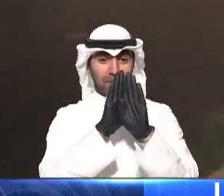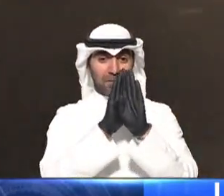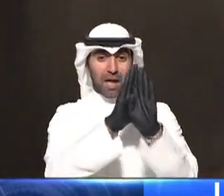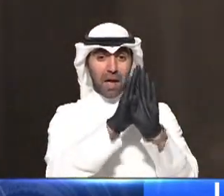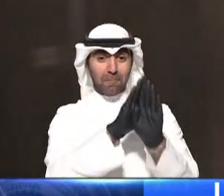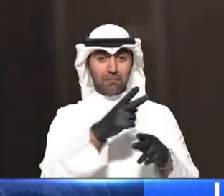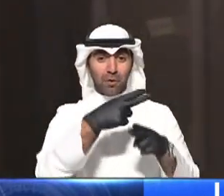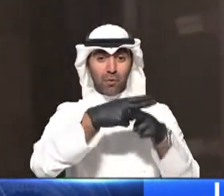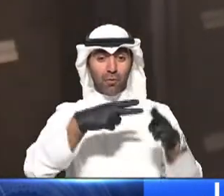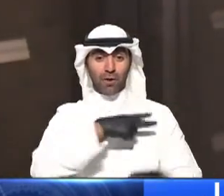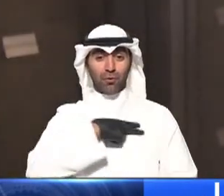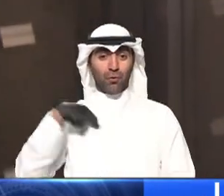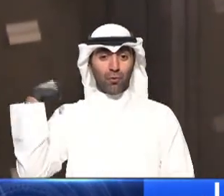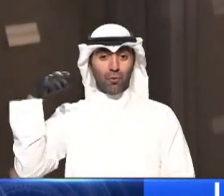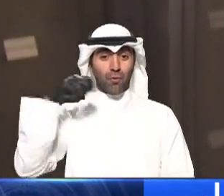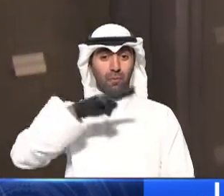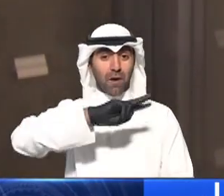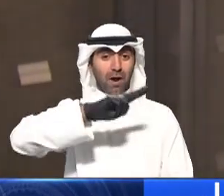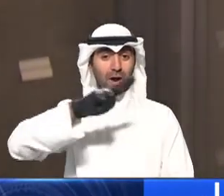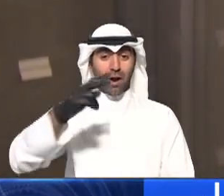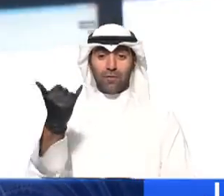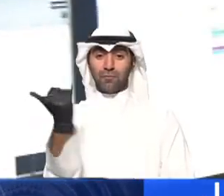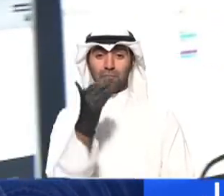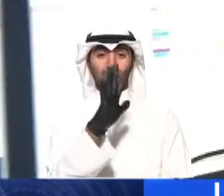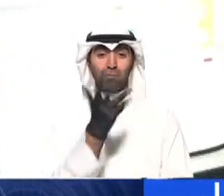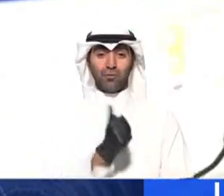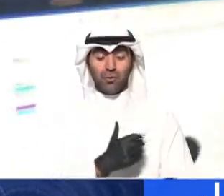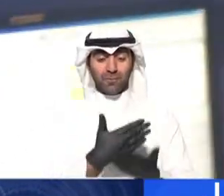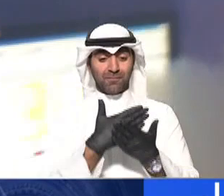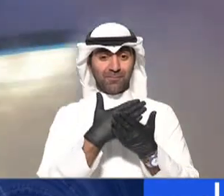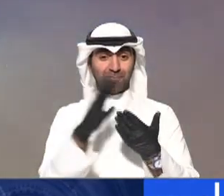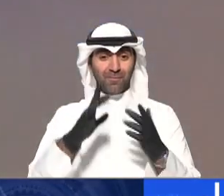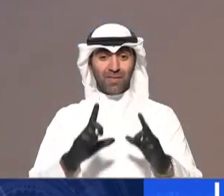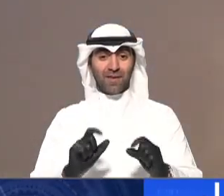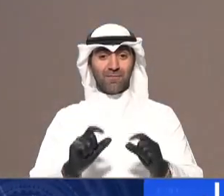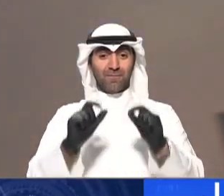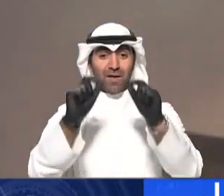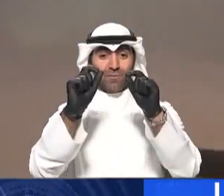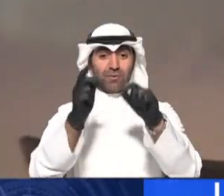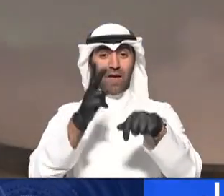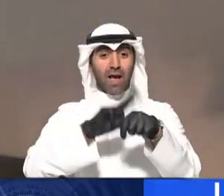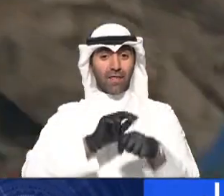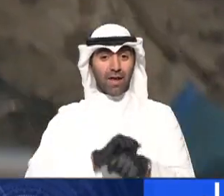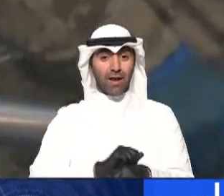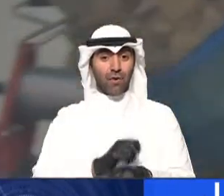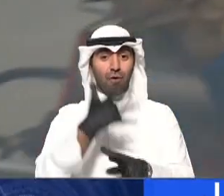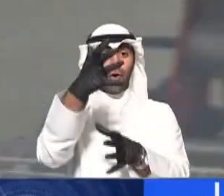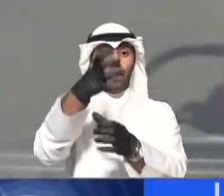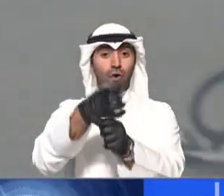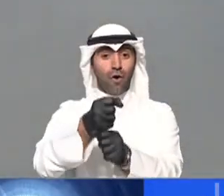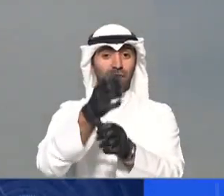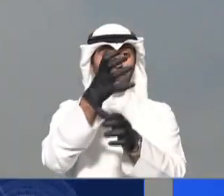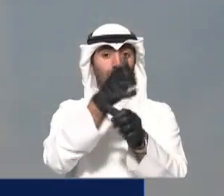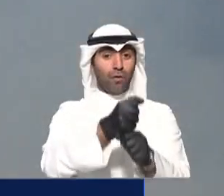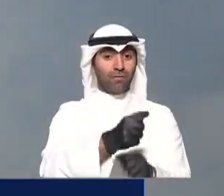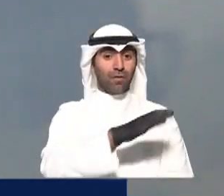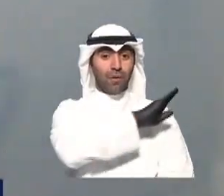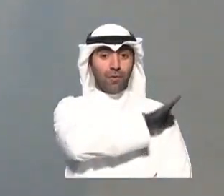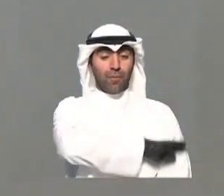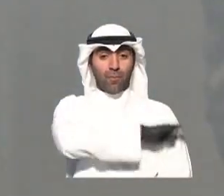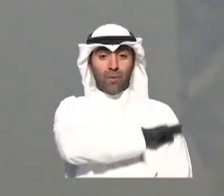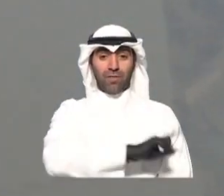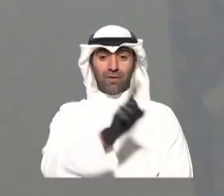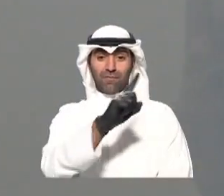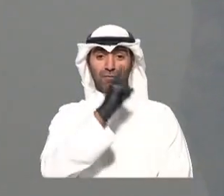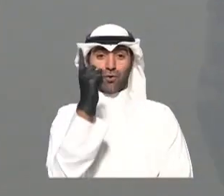مرض كوفيد-19، كما تعكس هذه المبادرة الحرص على سلامة المباني الحكومية والموظفين الذين